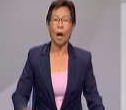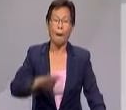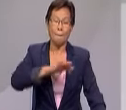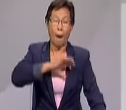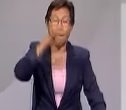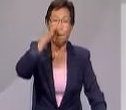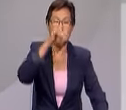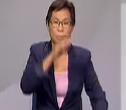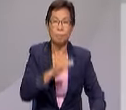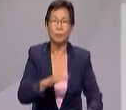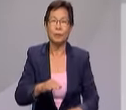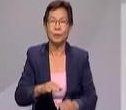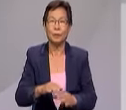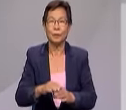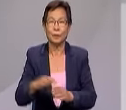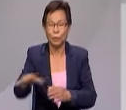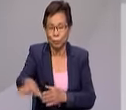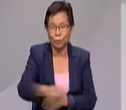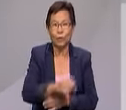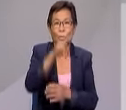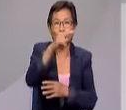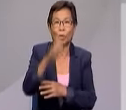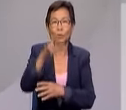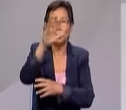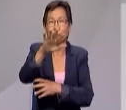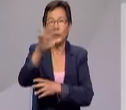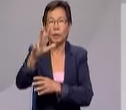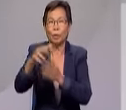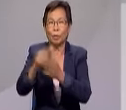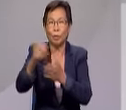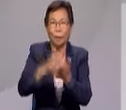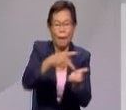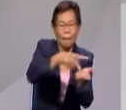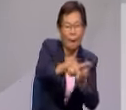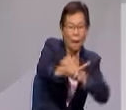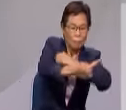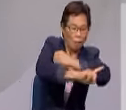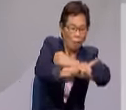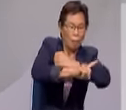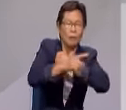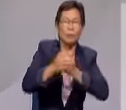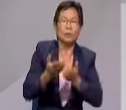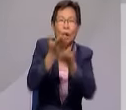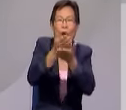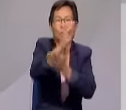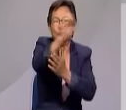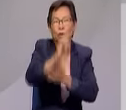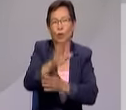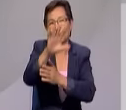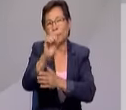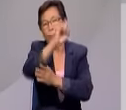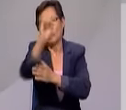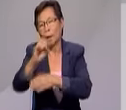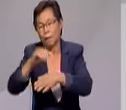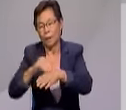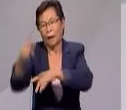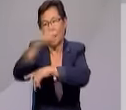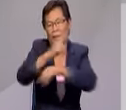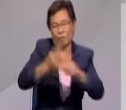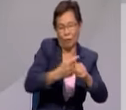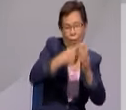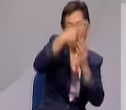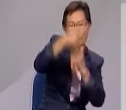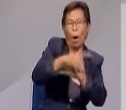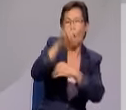Polis Melaka mengutip lebih RM253,000 hasil bayaran saman sempena tawaran diskaun 50% pada hari pertama